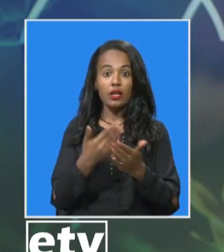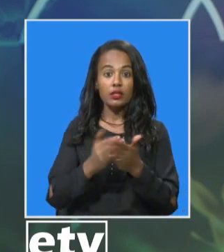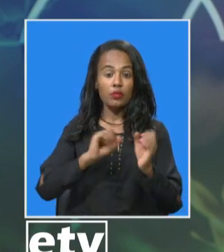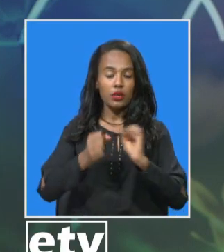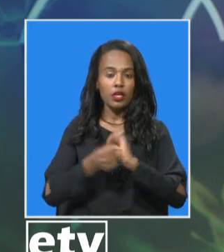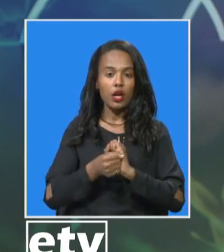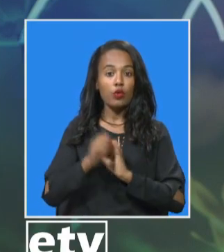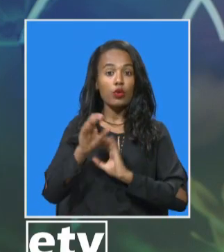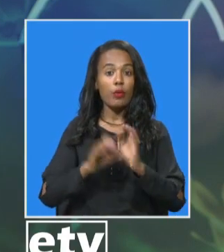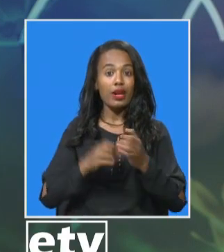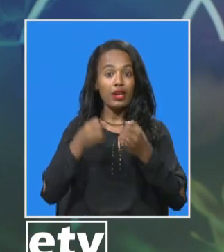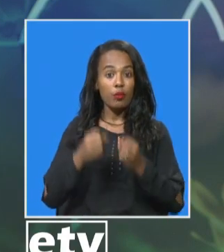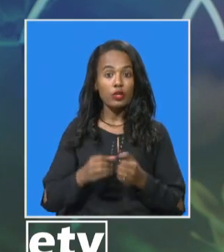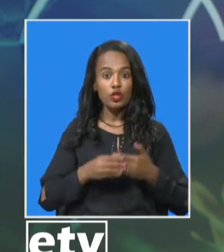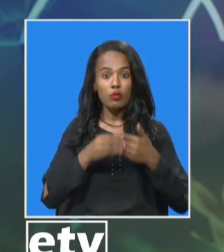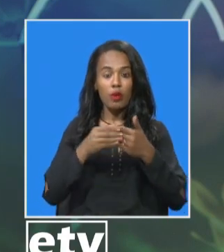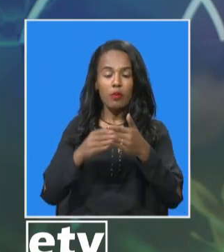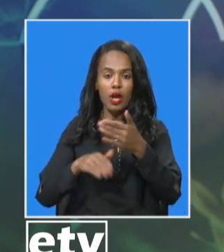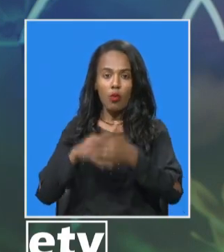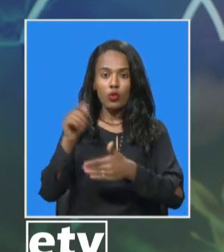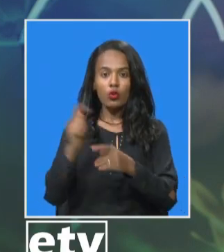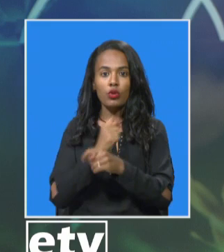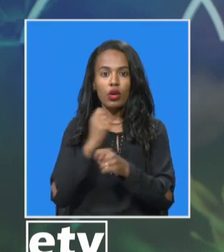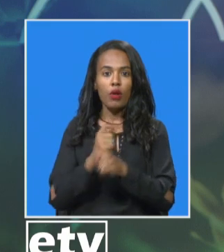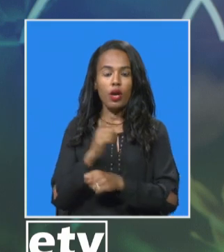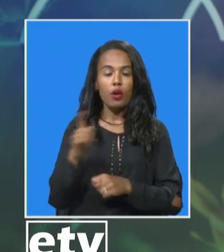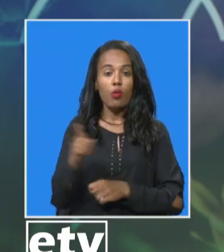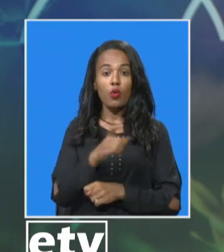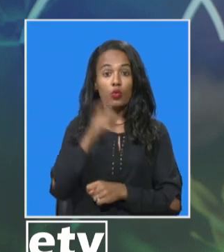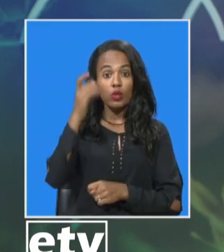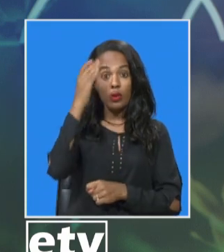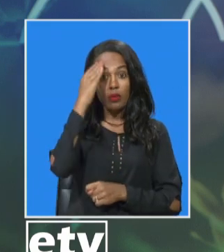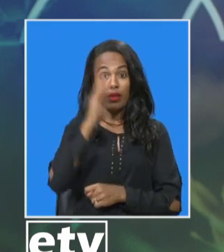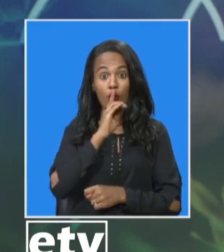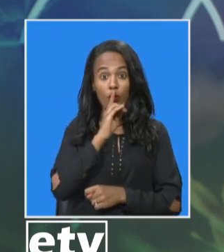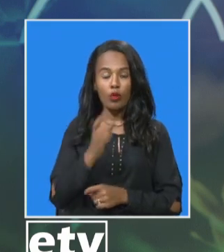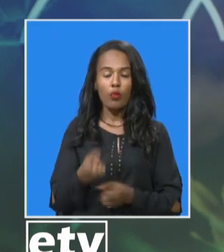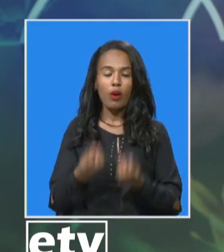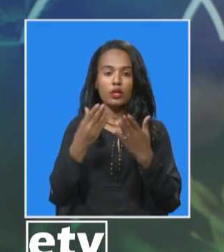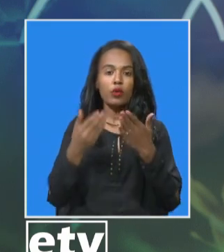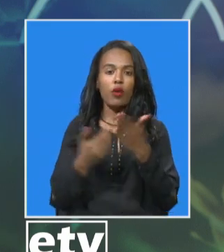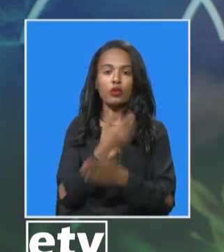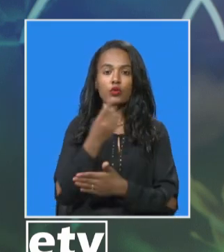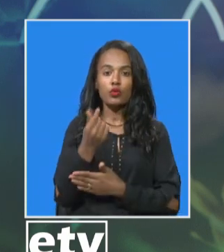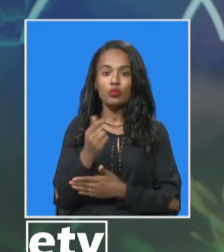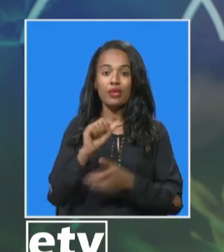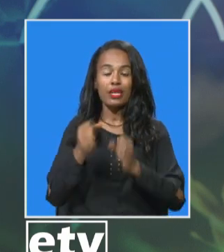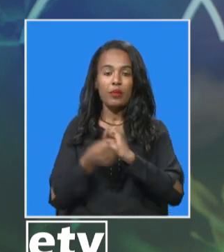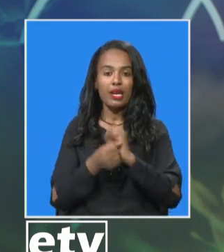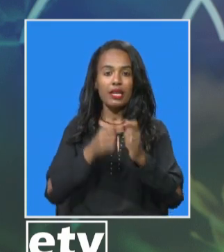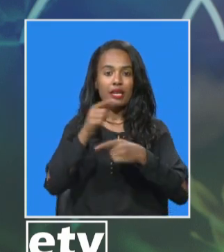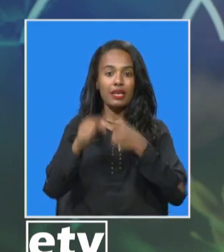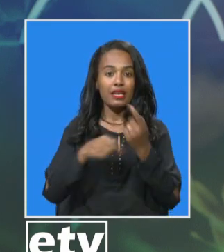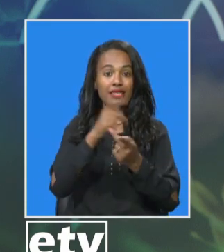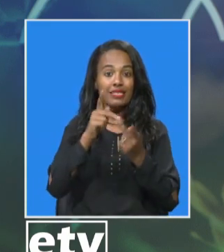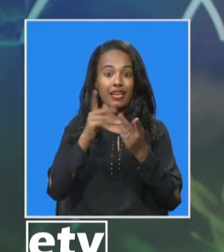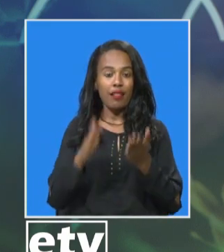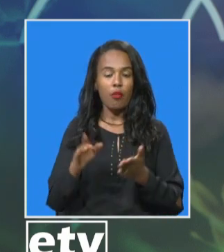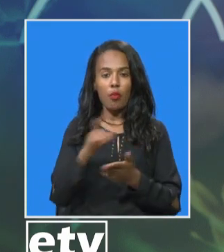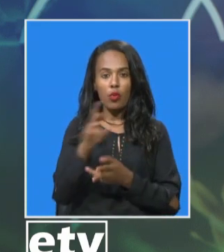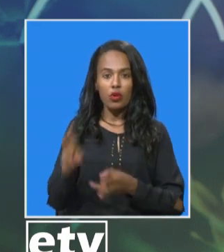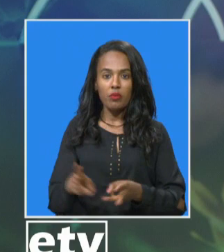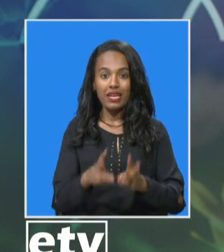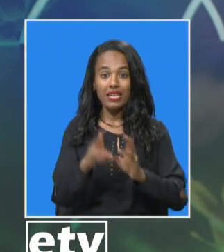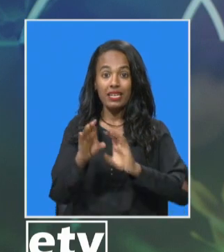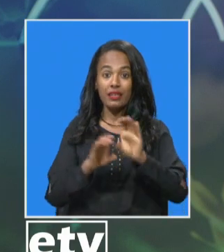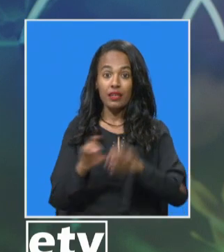ቅያሬውን ለማከናወን የሚያስችል መመሪያ ወጥቶም ተግባራዊ መሆኑ የሚታወቅ ነው። በአብዛኛው አዲሱን የብር ኖት የመቀየር ሂደቱ ስኬታማ በሆነ መንገድ